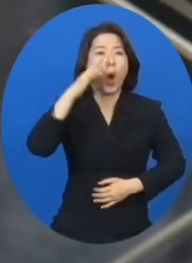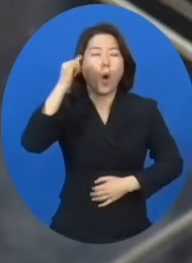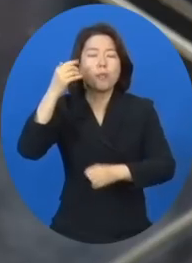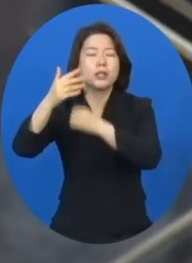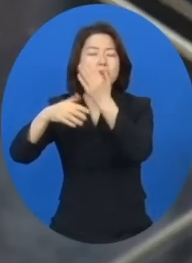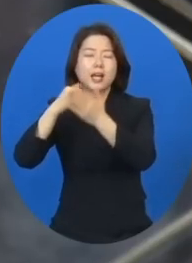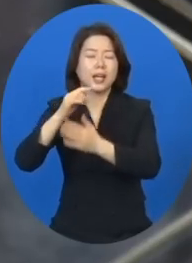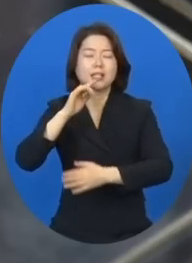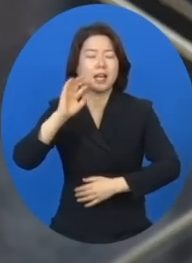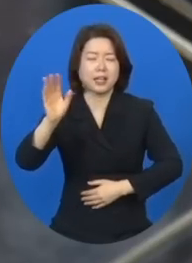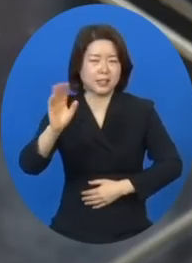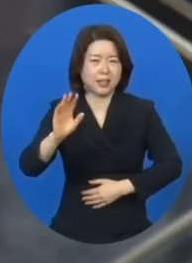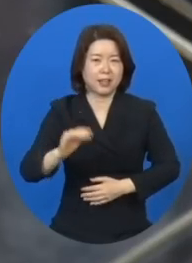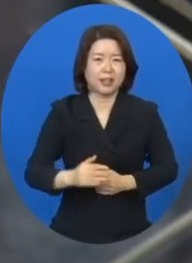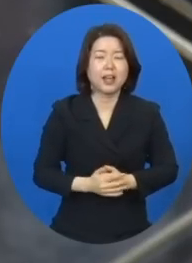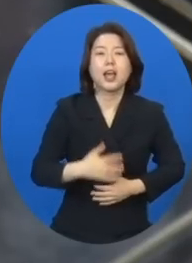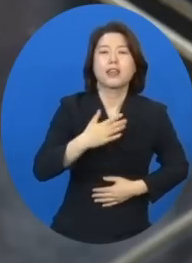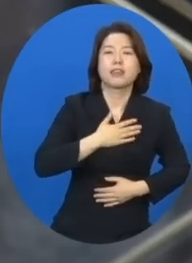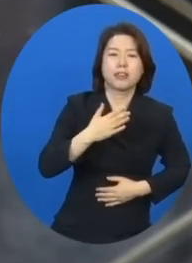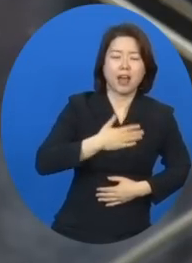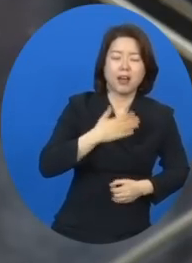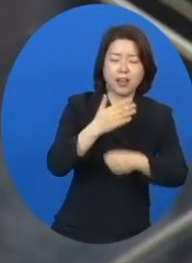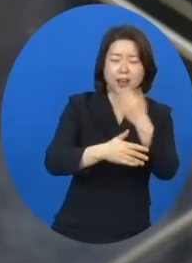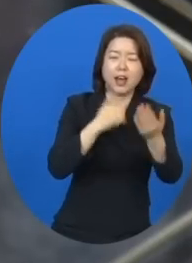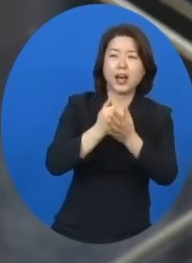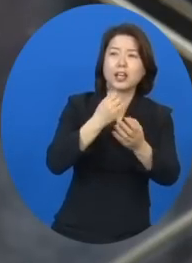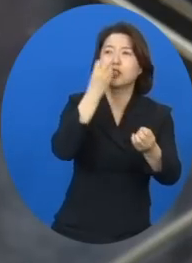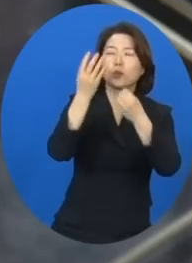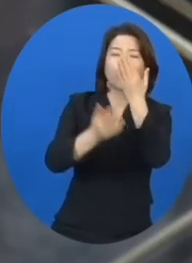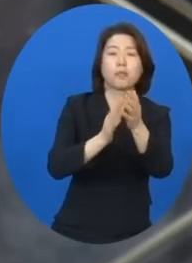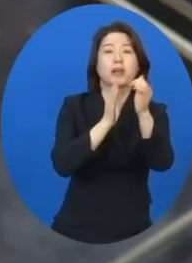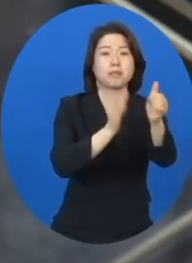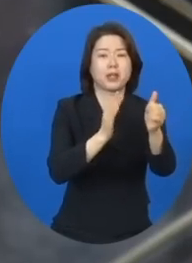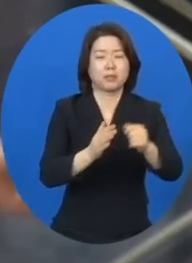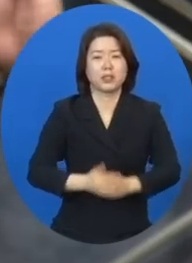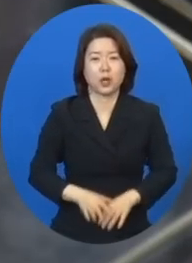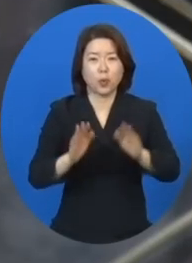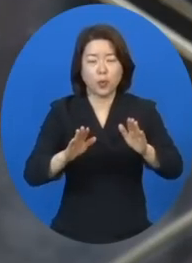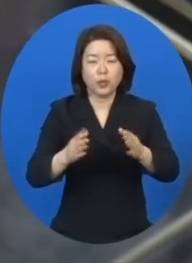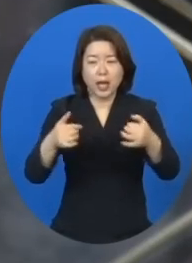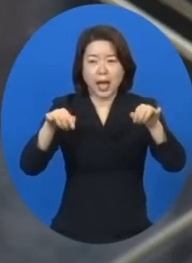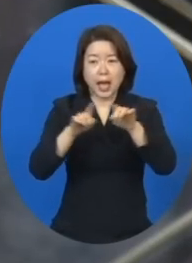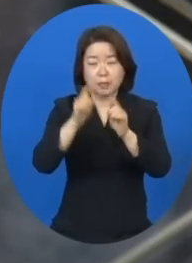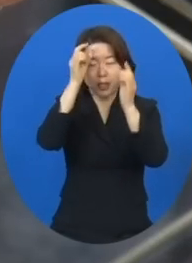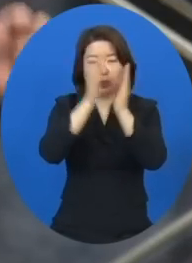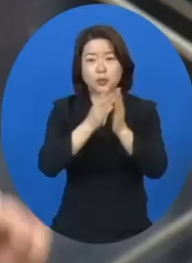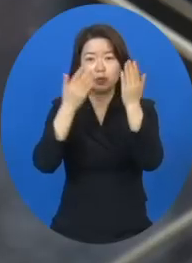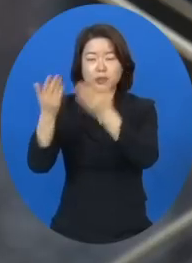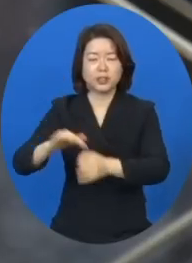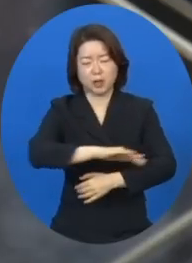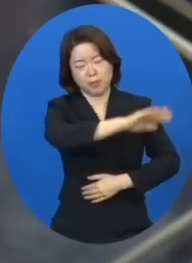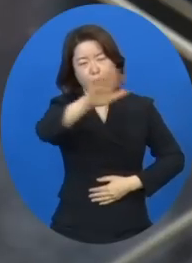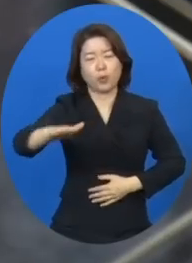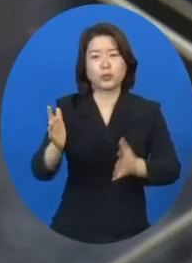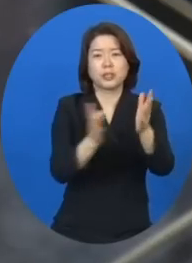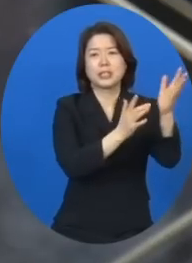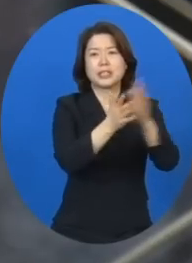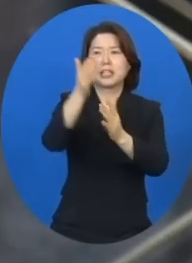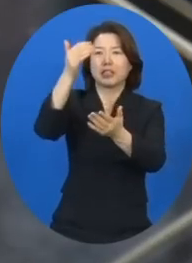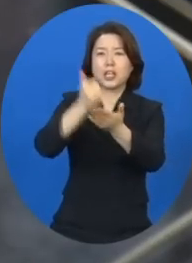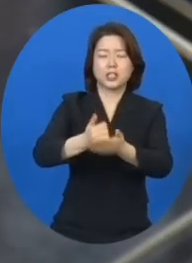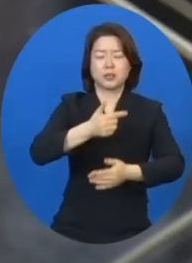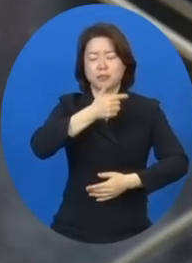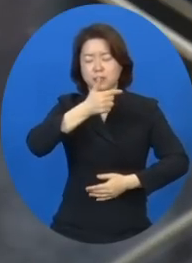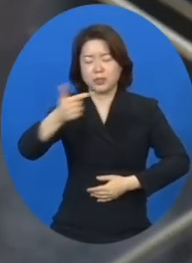하나님을 부르는 게 아니에요. 나의 하나님을 고백하시기 바랍니다. 이 시간 함께 기도할 때 우리 모두 예수님 이름 한번 크게 외치고